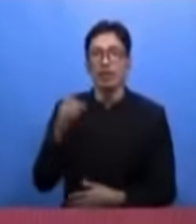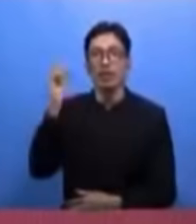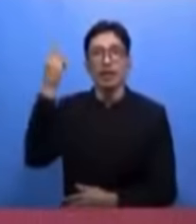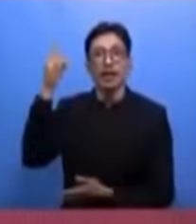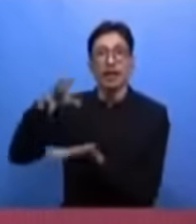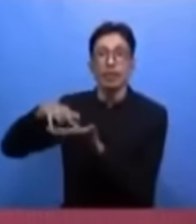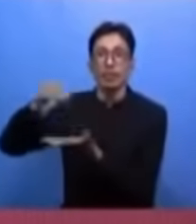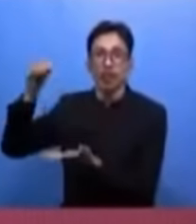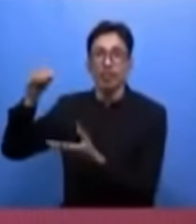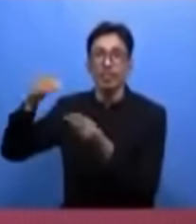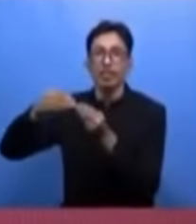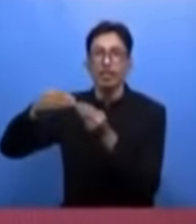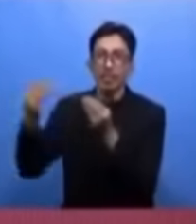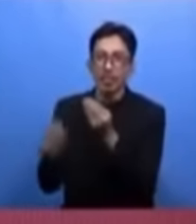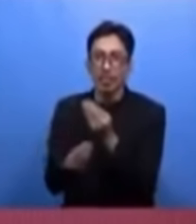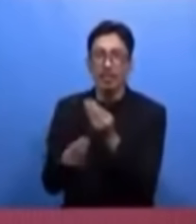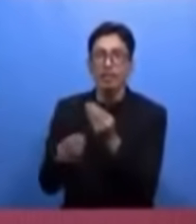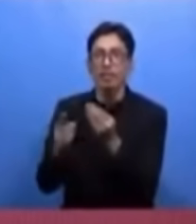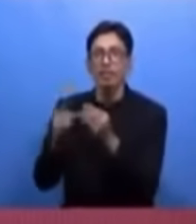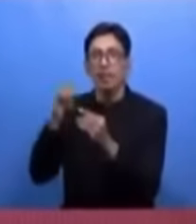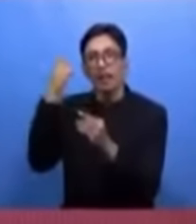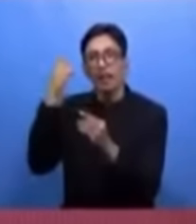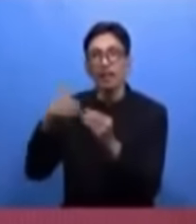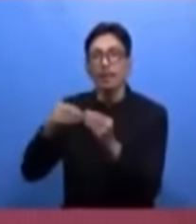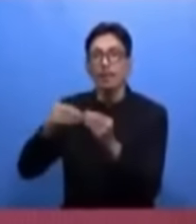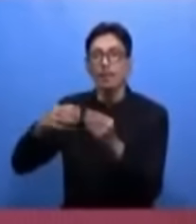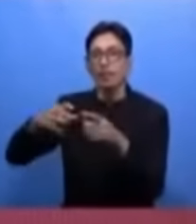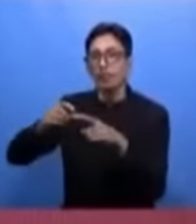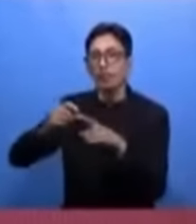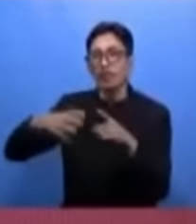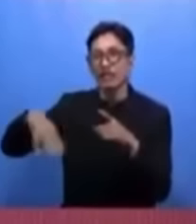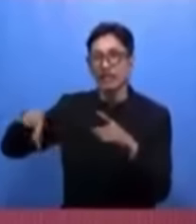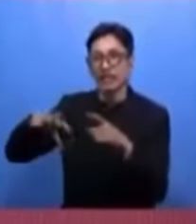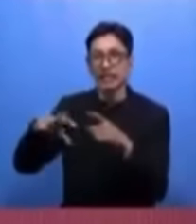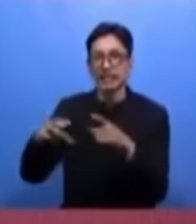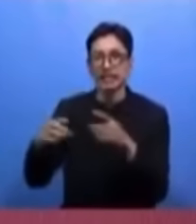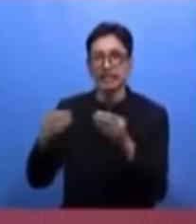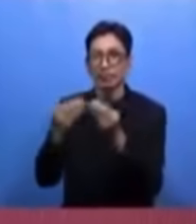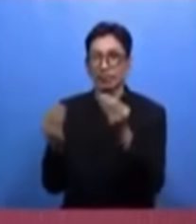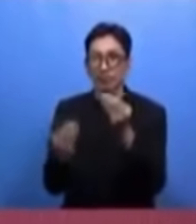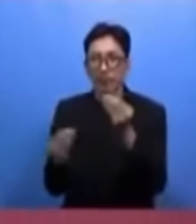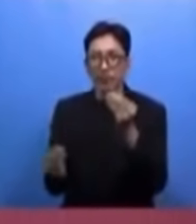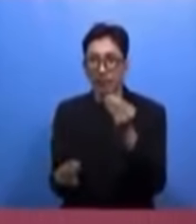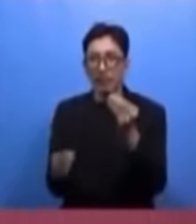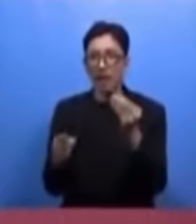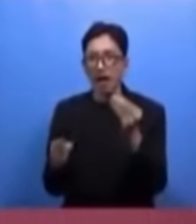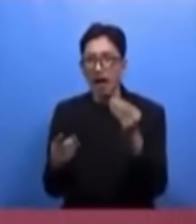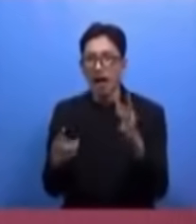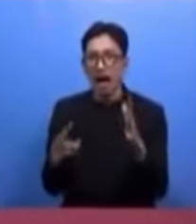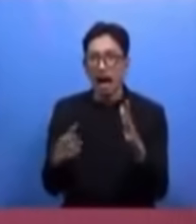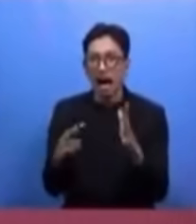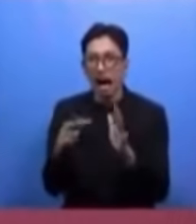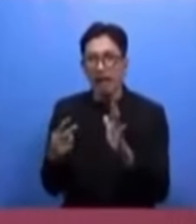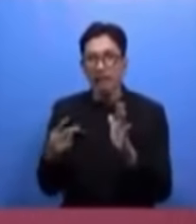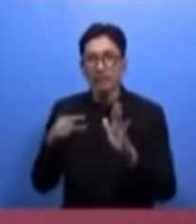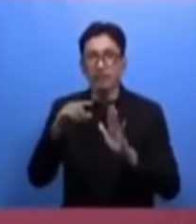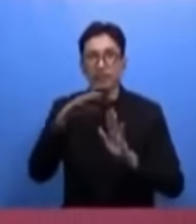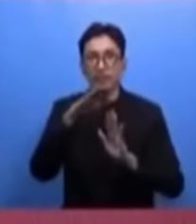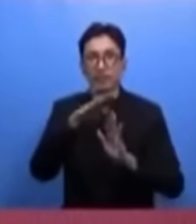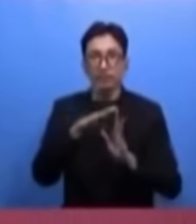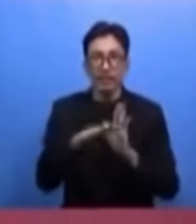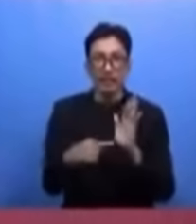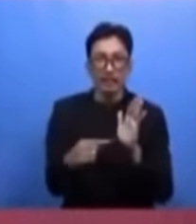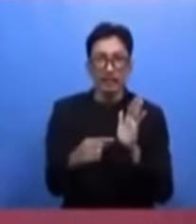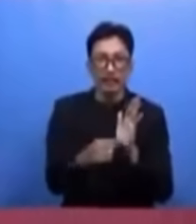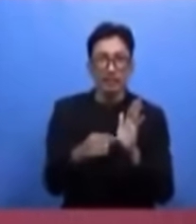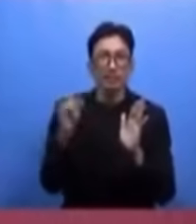pusat. Artinya bahwa kita juga harus melaksanakan apa yang menjadi kebijakan-kebijakan pemerintah pusat.